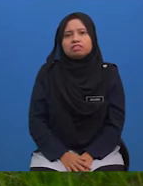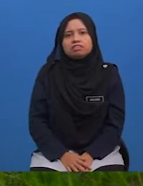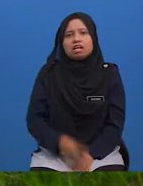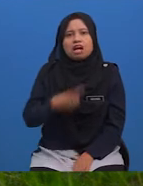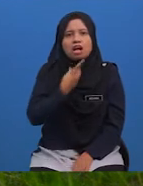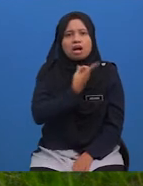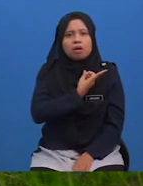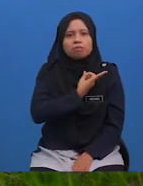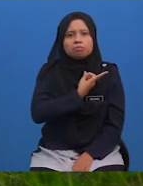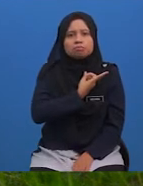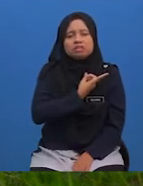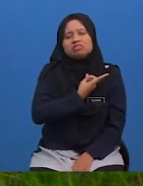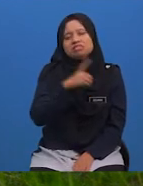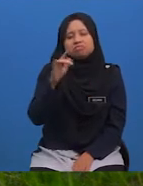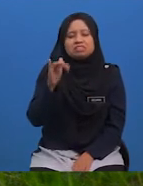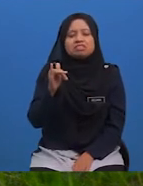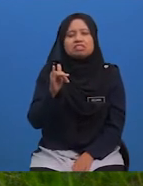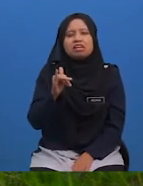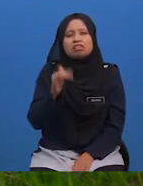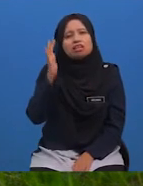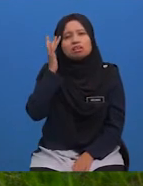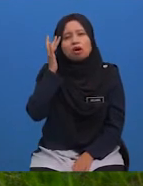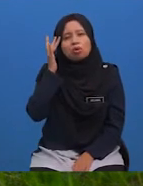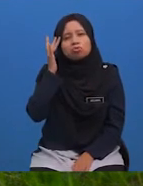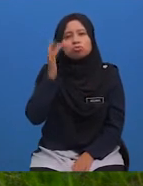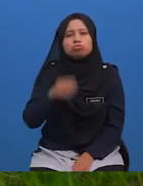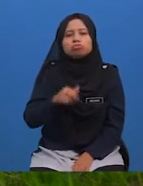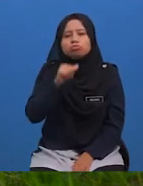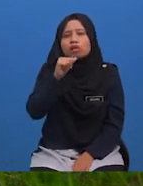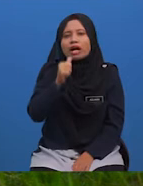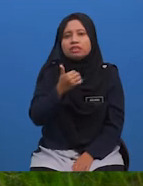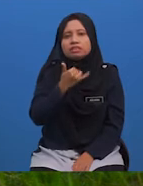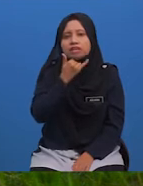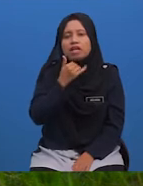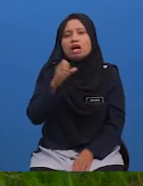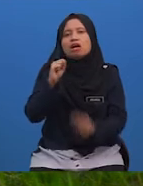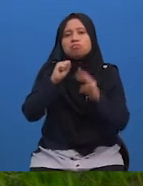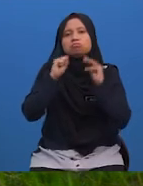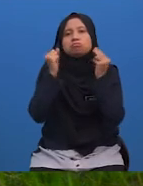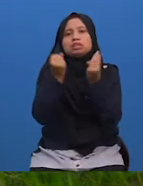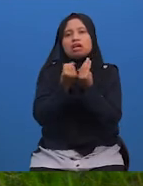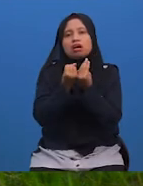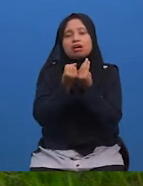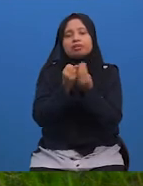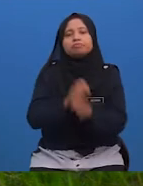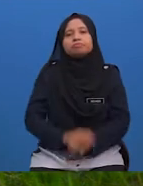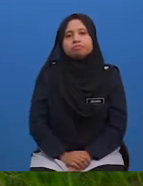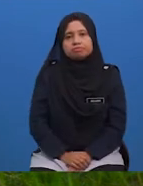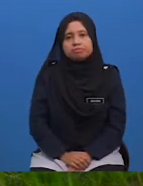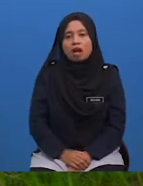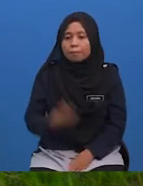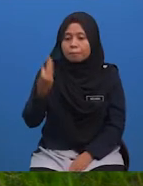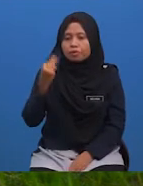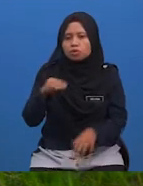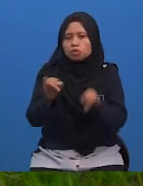Kami sendiri yang leka sehingga terpisah dari kumpulan. Masyarakat kami tidak bersalah.